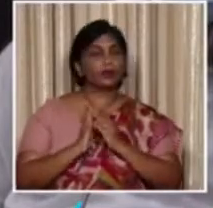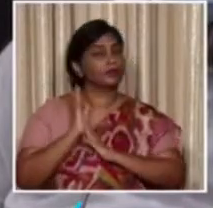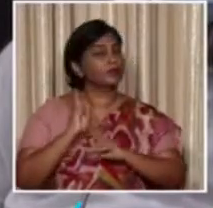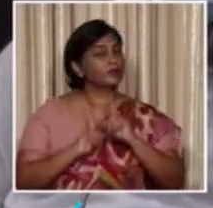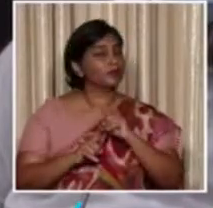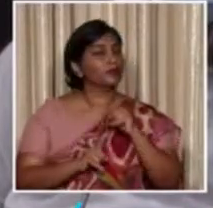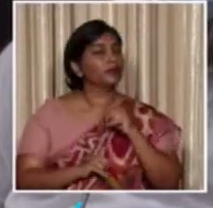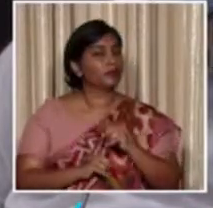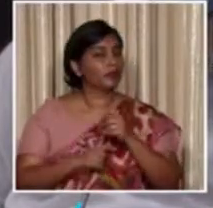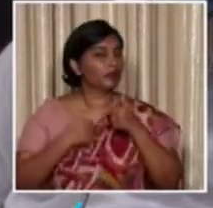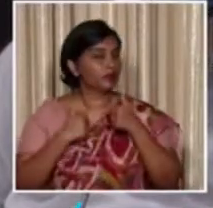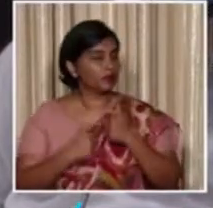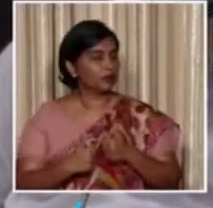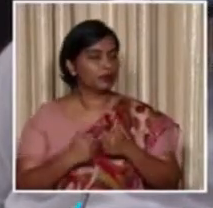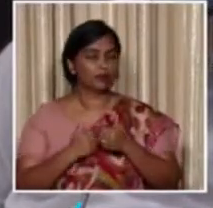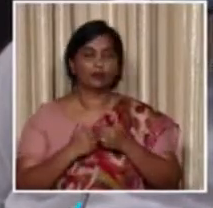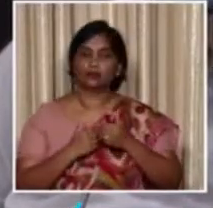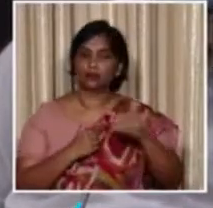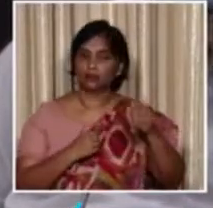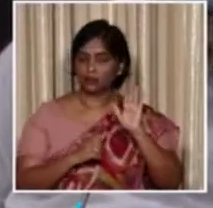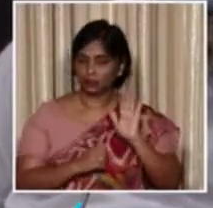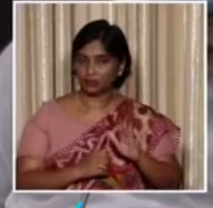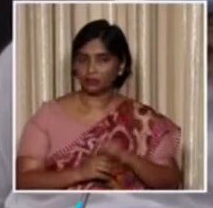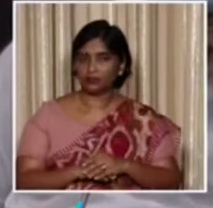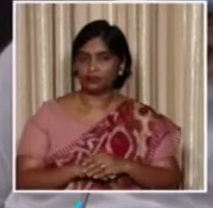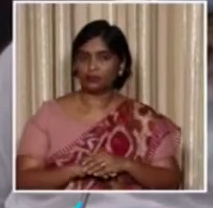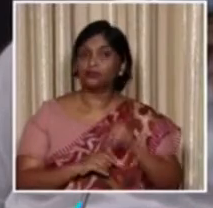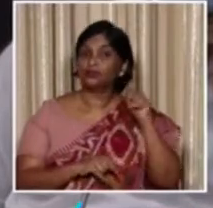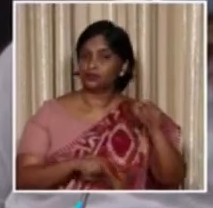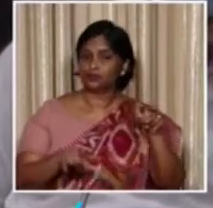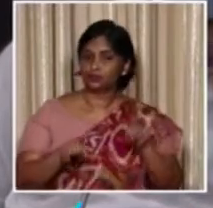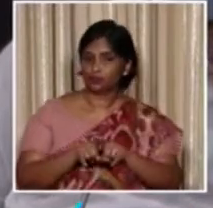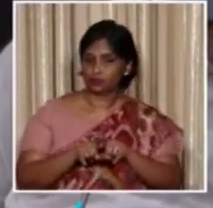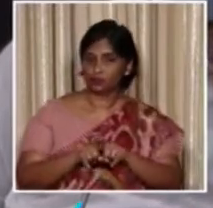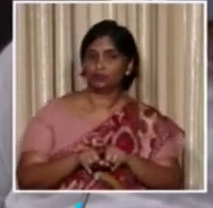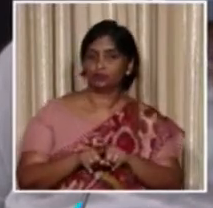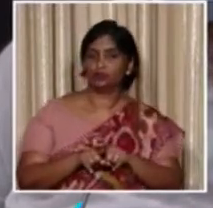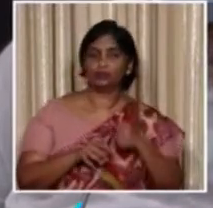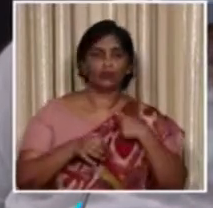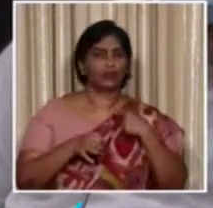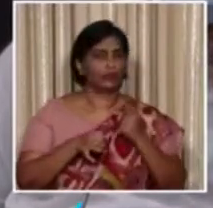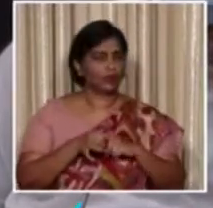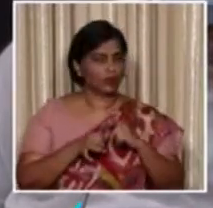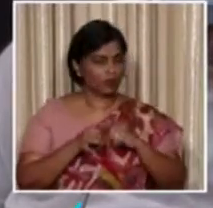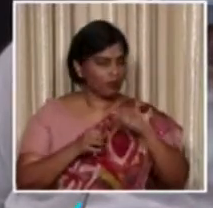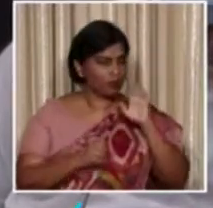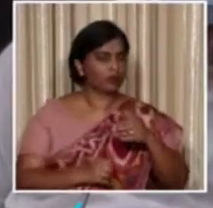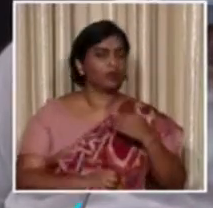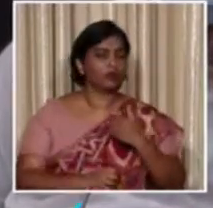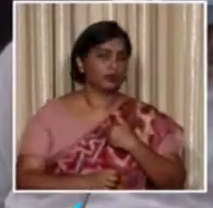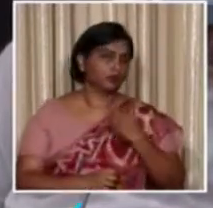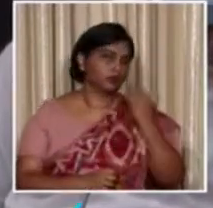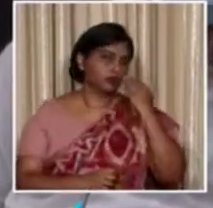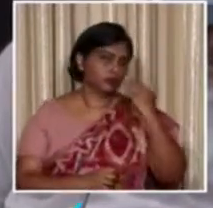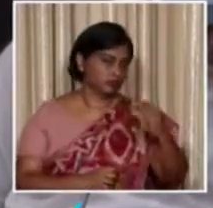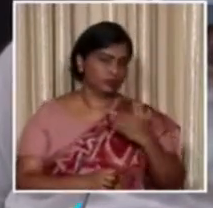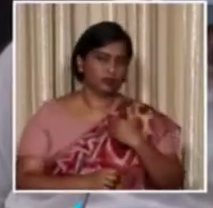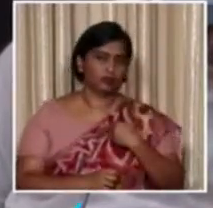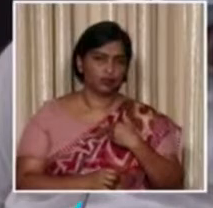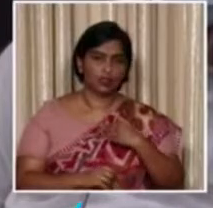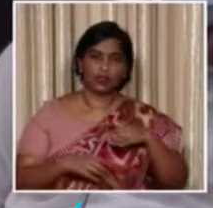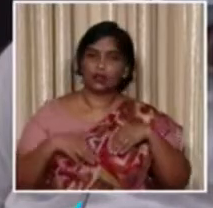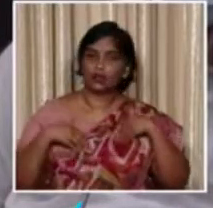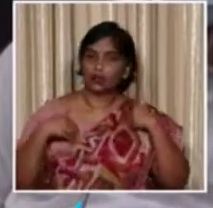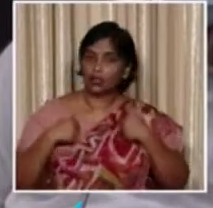අමාත්‍යංශය ඉතා යහපත්ව මම කරන නිසා. ඉතින් ඒක නිසා මේ තිබෙන ප්‍රශ්නයේදී මම දකින්නේ